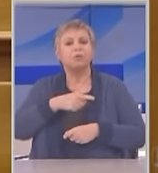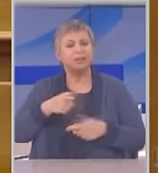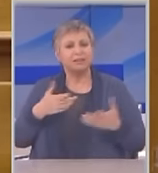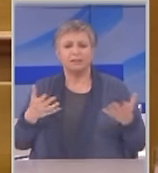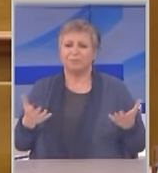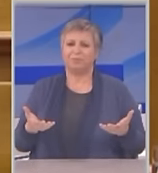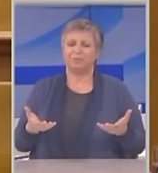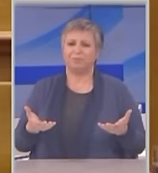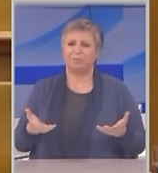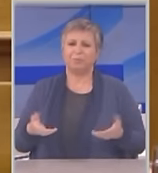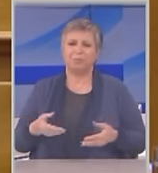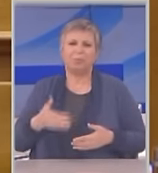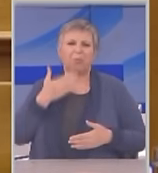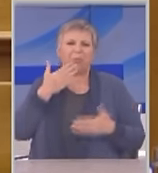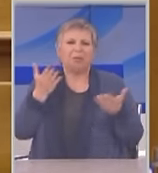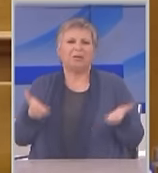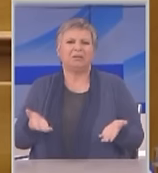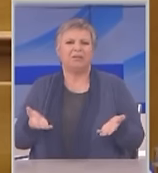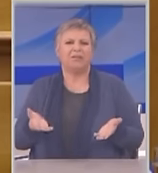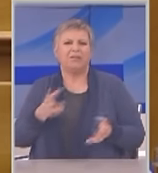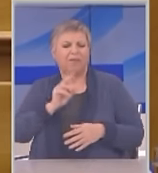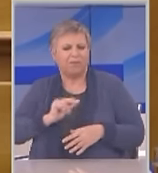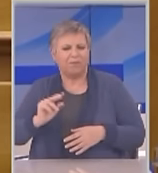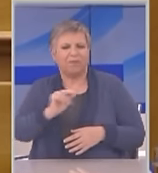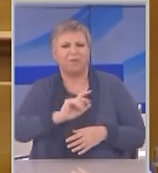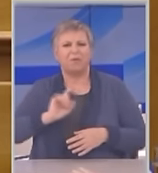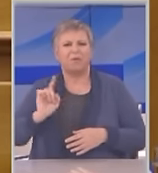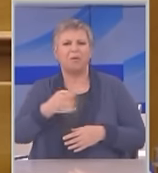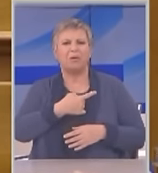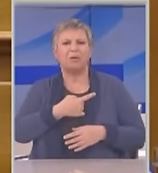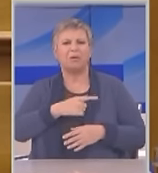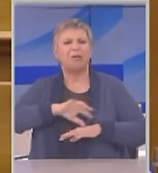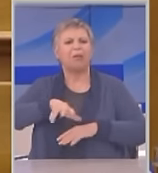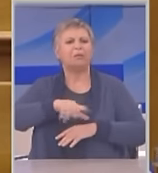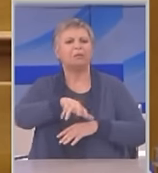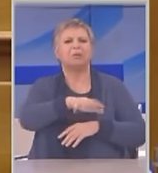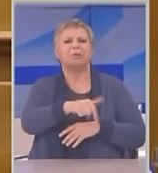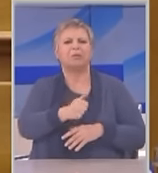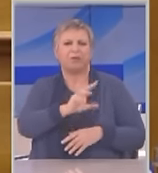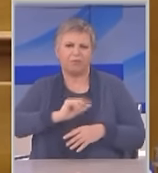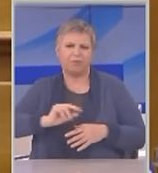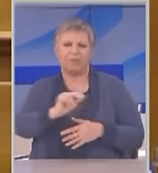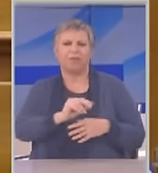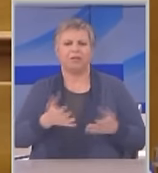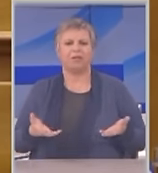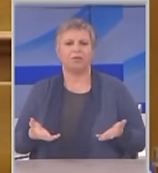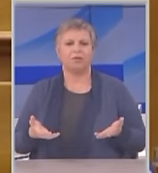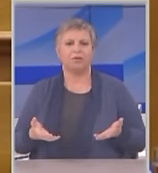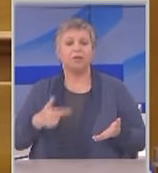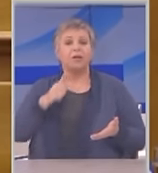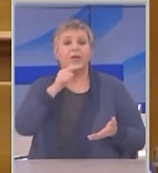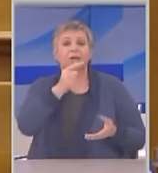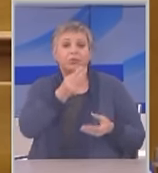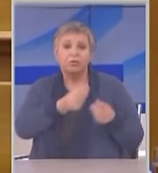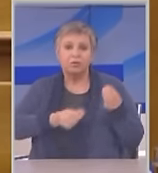μωρέ, όλοι το ίδιο πάνω κάτω, όλοι το ίδιο κλέφτες είναι». Το έγκλημα είναι ότι με αυτόν